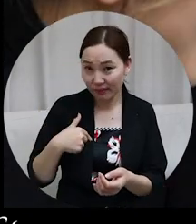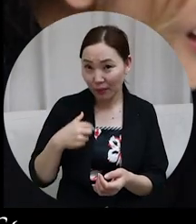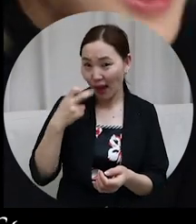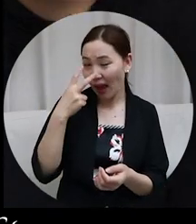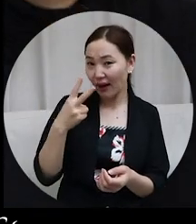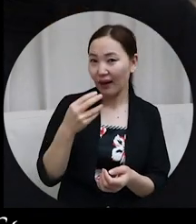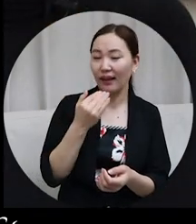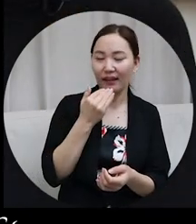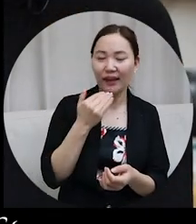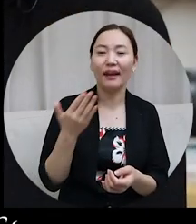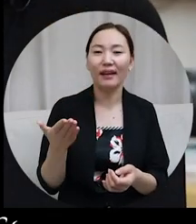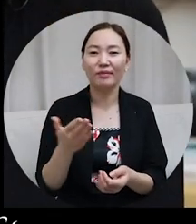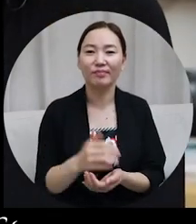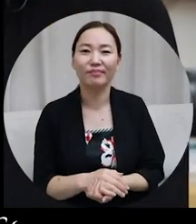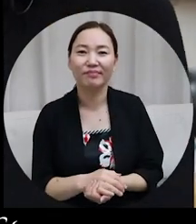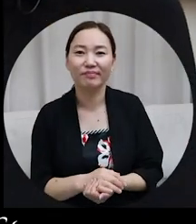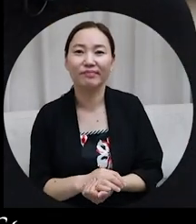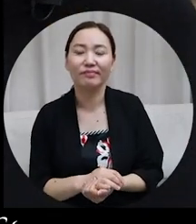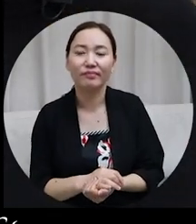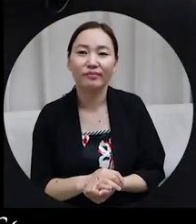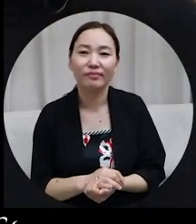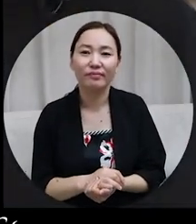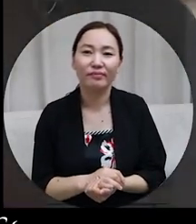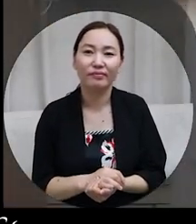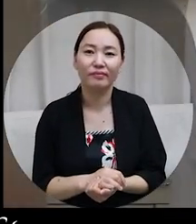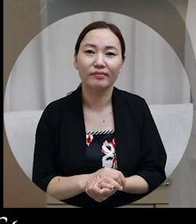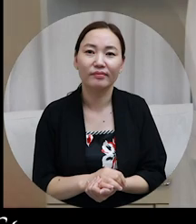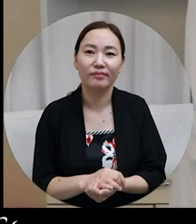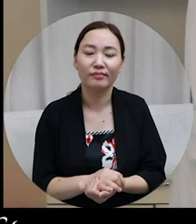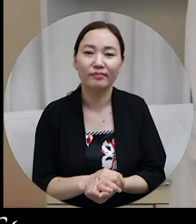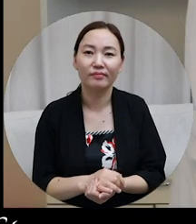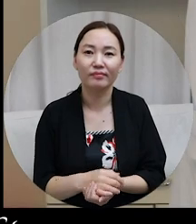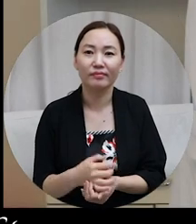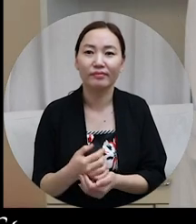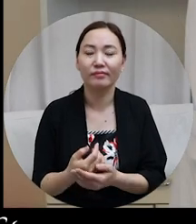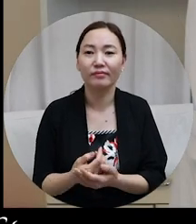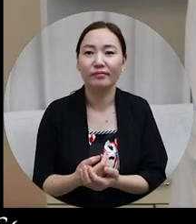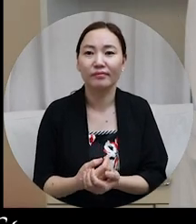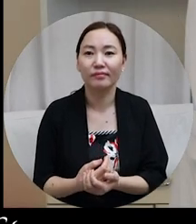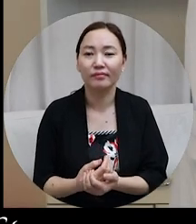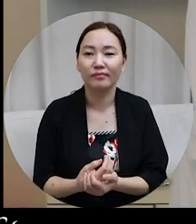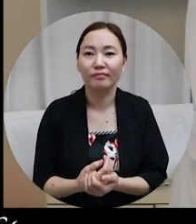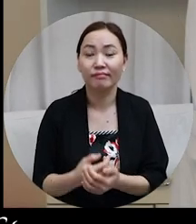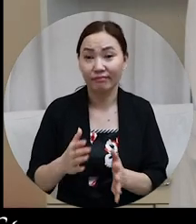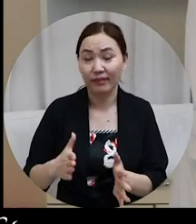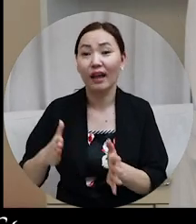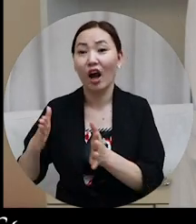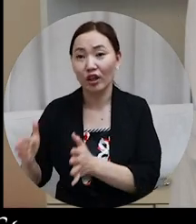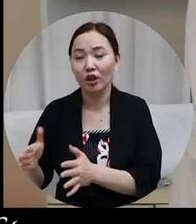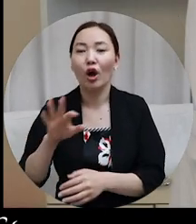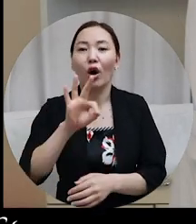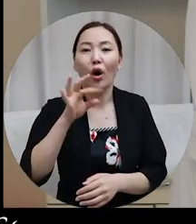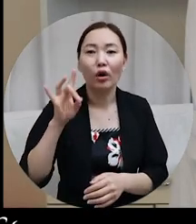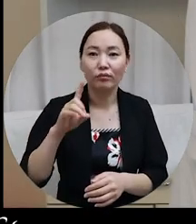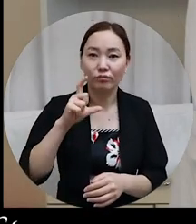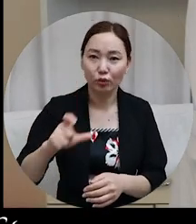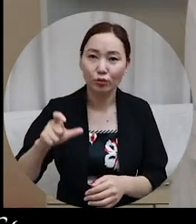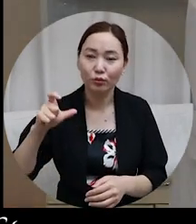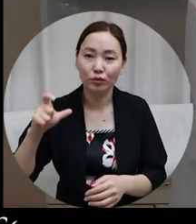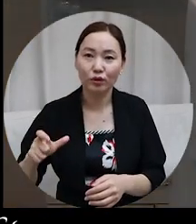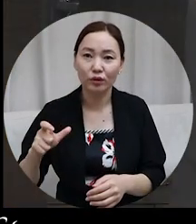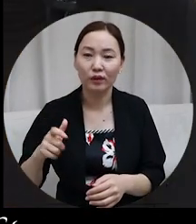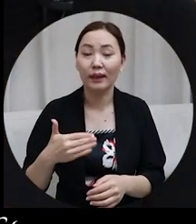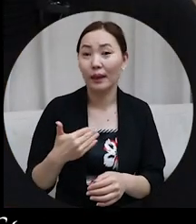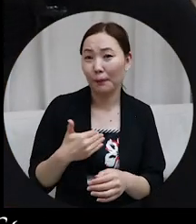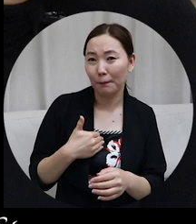ч гэж байна. Өөр нэг тийм агаар ич. Нөгөө юм чин нааг оо харахаар энийг хэлээд энэ. Энэ одоо юу л асууж баллах